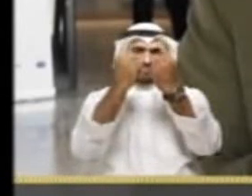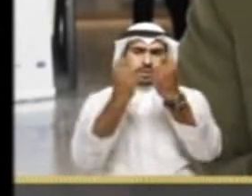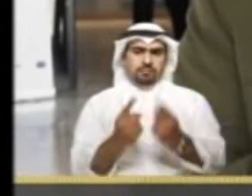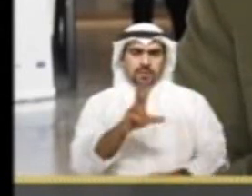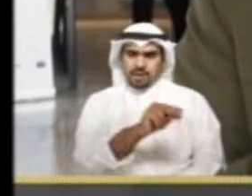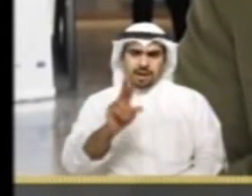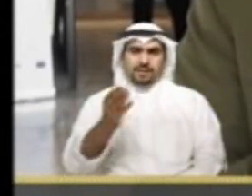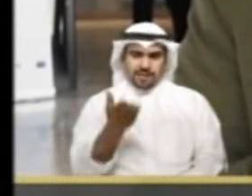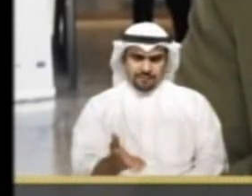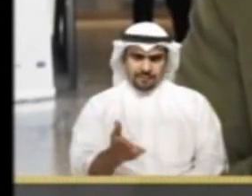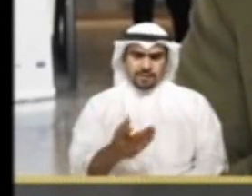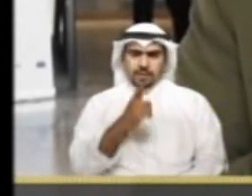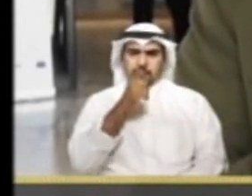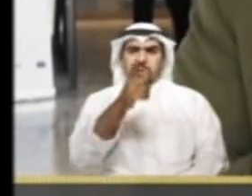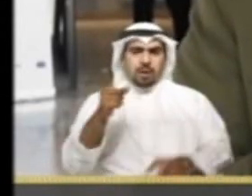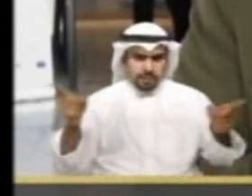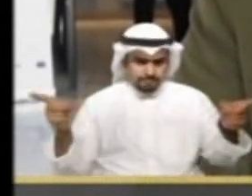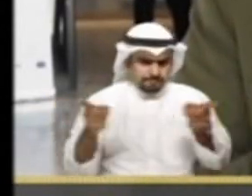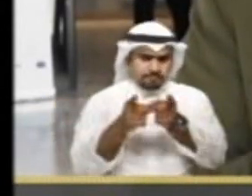إعطاء إيجاز متكامل،